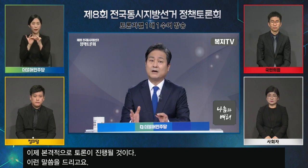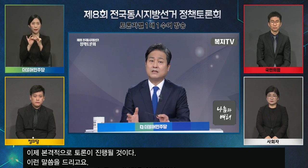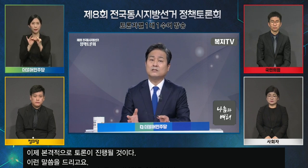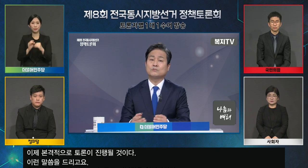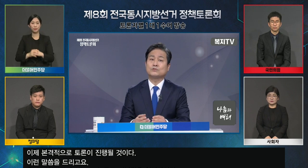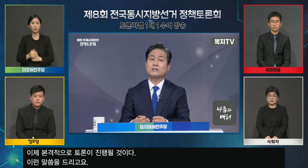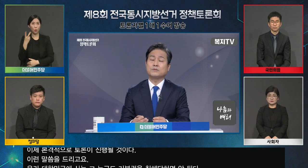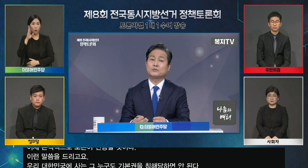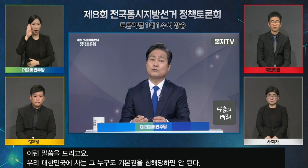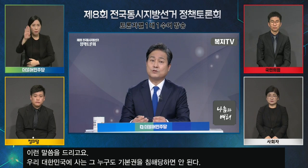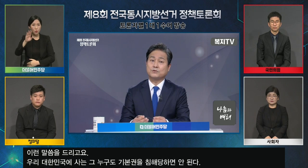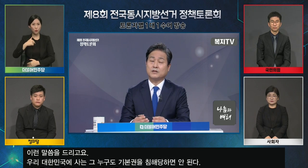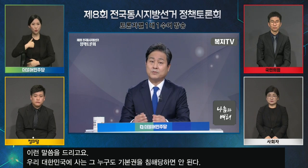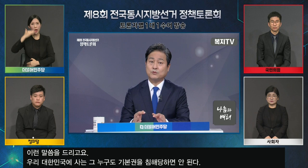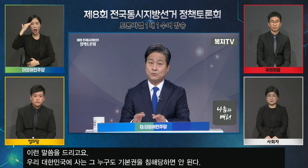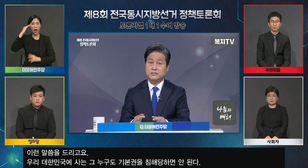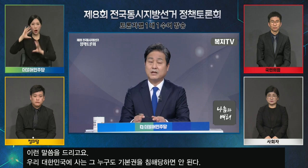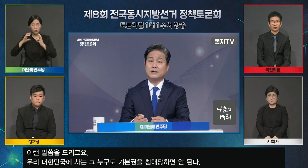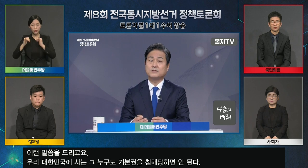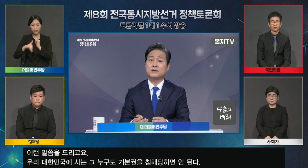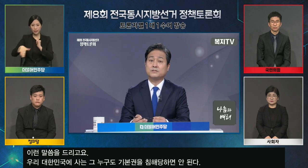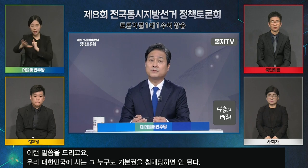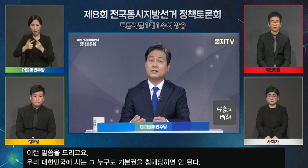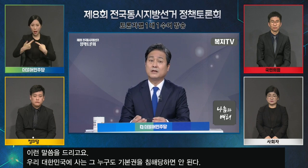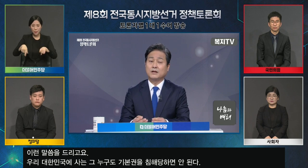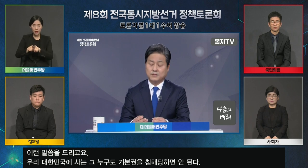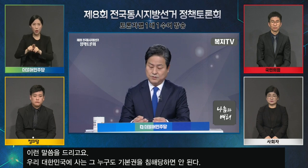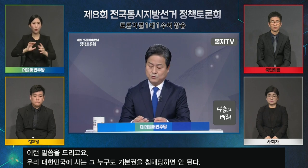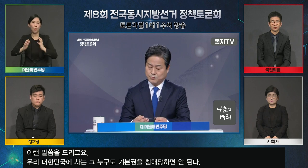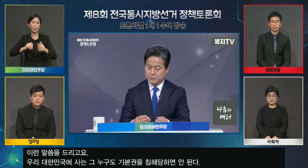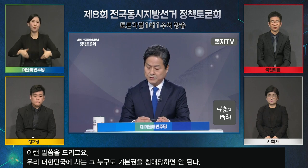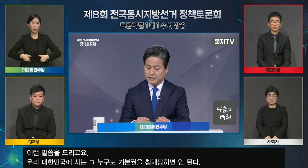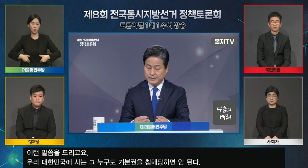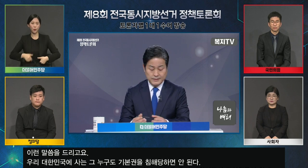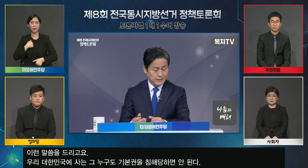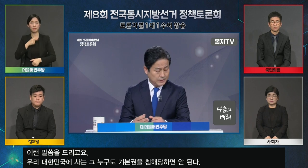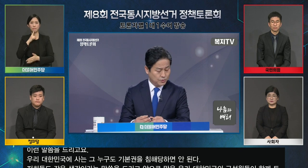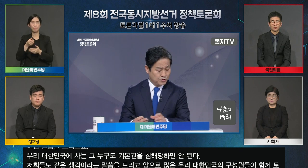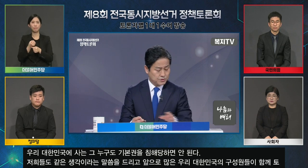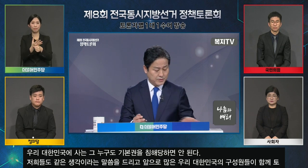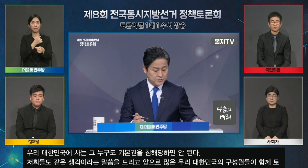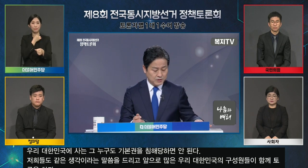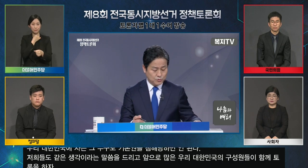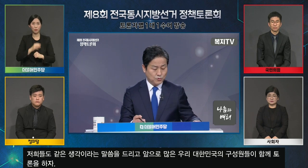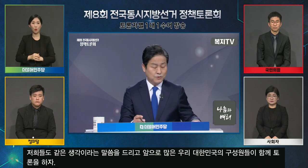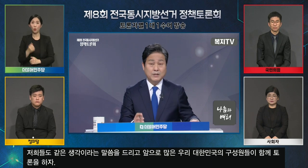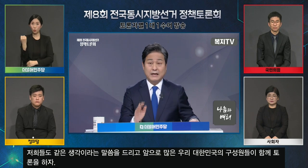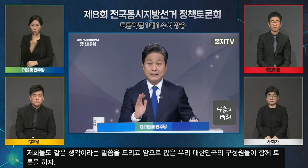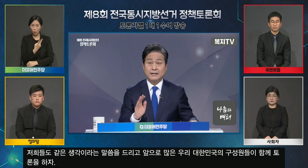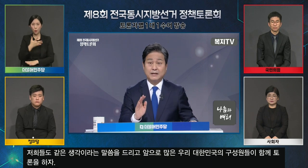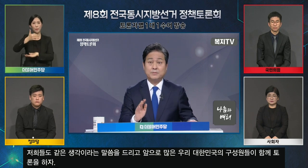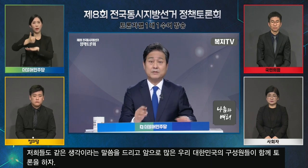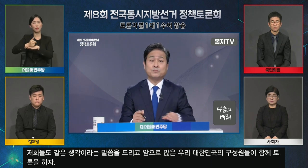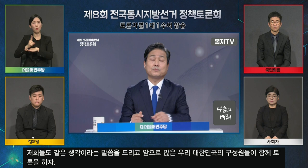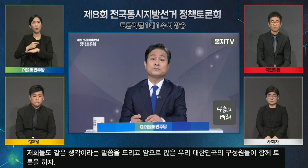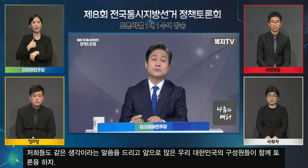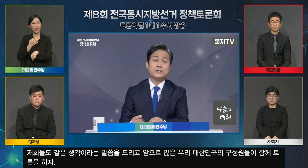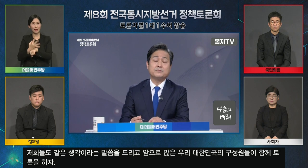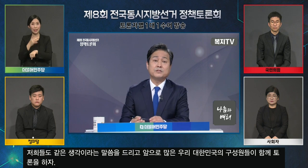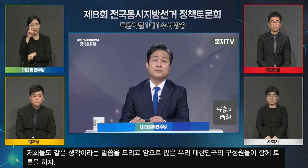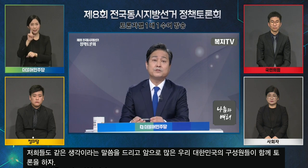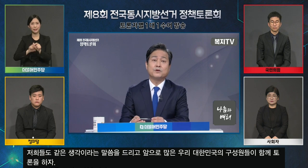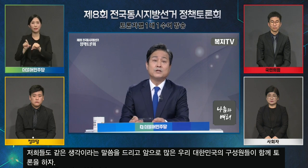앞으로 많은 우리 대한민국의 구성원들과 함께 토론하자. 이런 말씀을 드리고 싶습니다. 더불어서 마지막으로 간단히 하나만